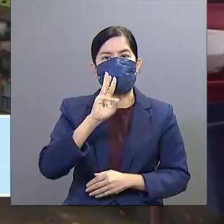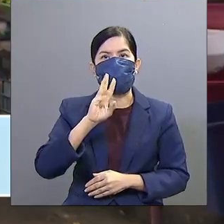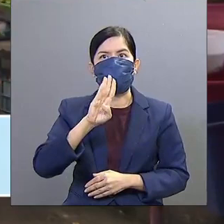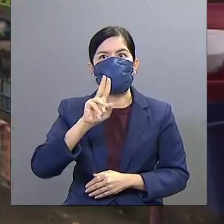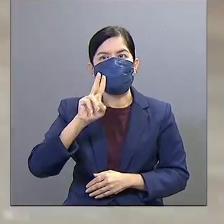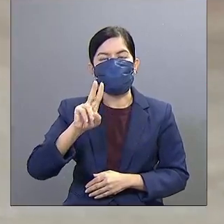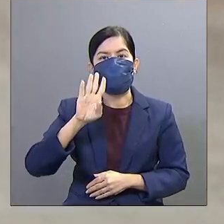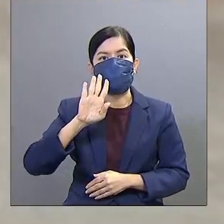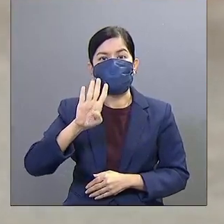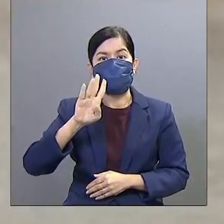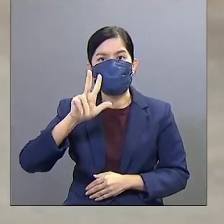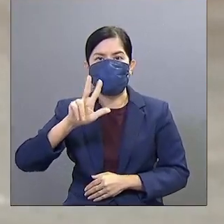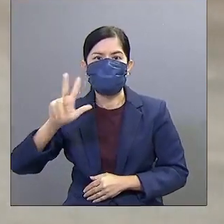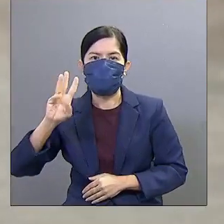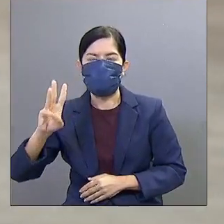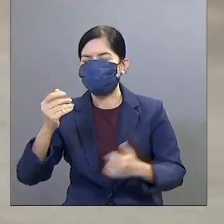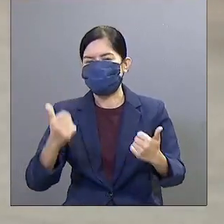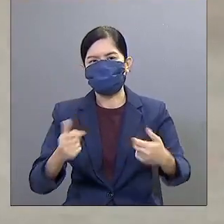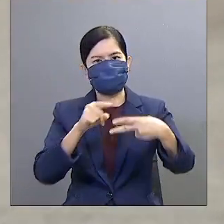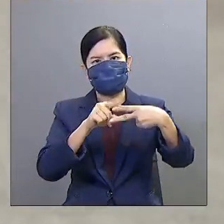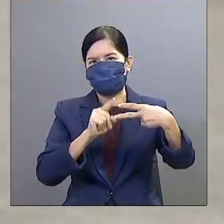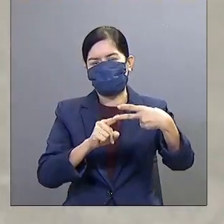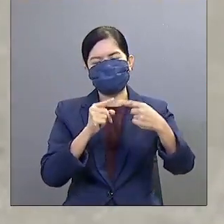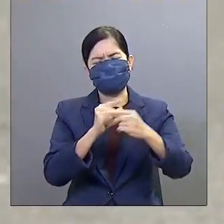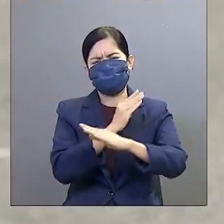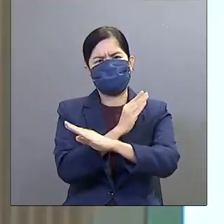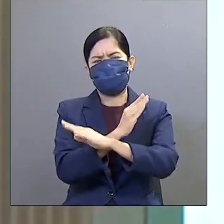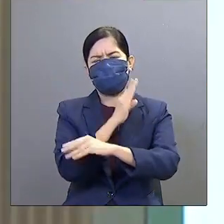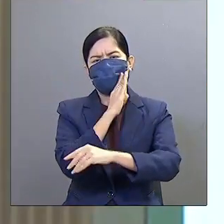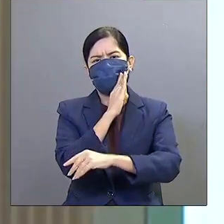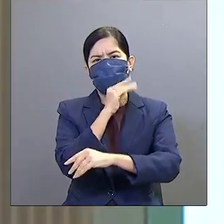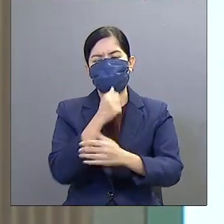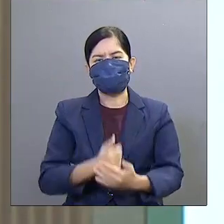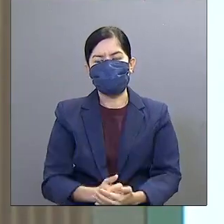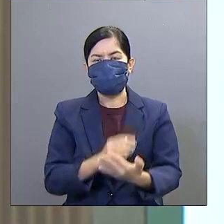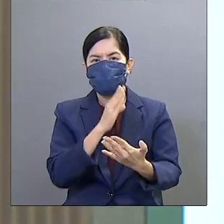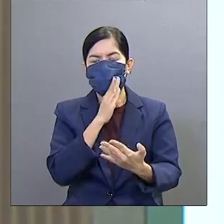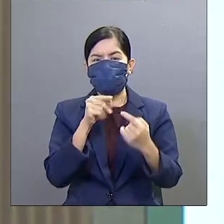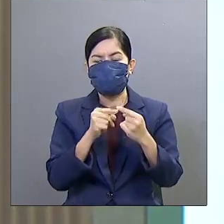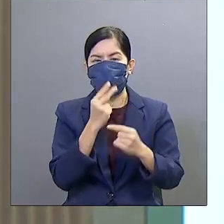02 642 4336ก็สรุปว่าวันนี้มั่วทั้ง2เรื่องเลยนะคะ คุณผู้ชมครับเจอเรื่องอะไรไม่แ